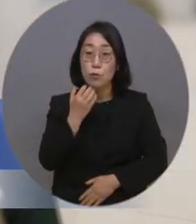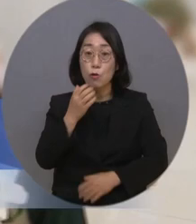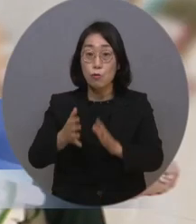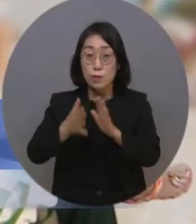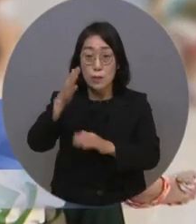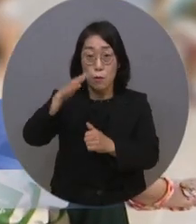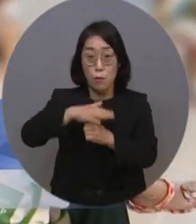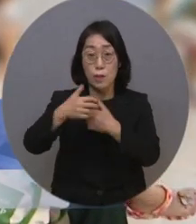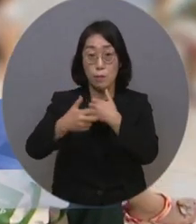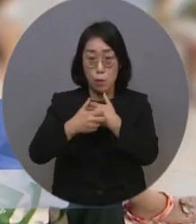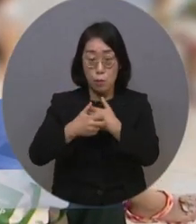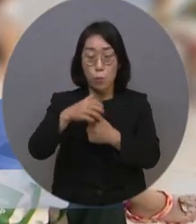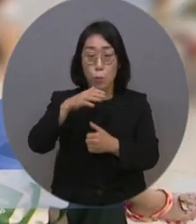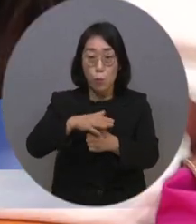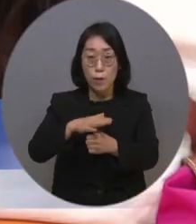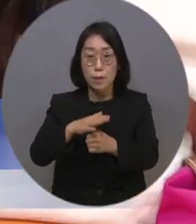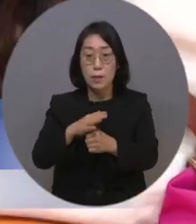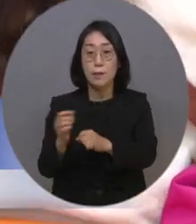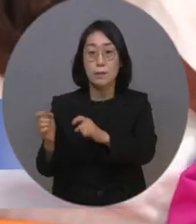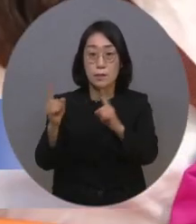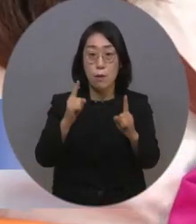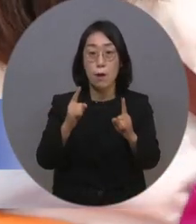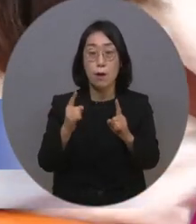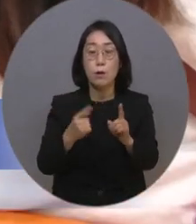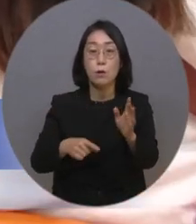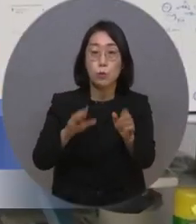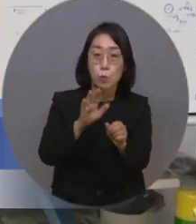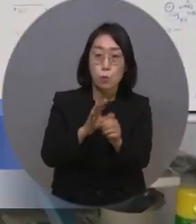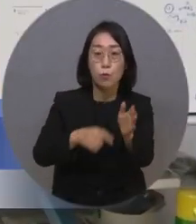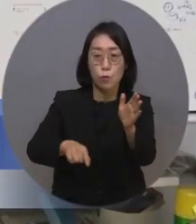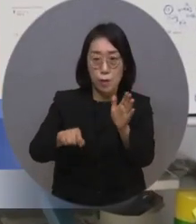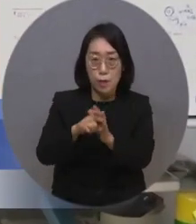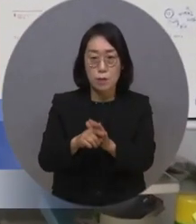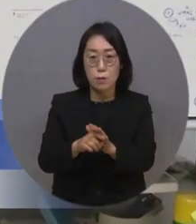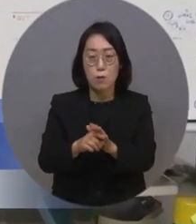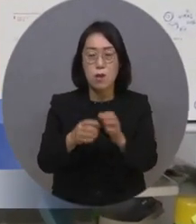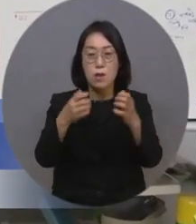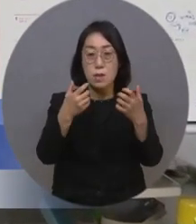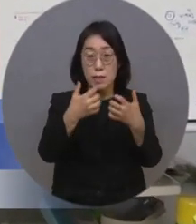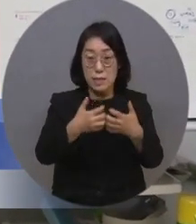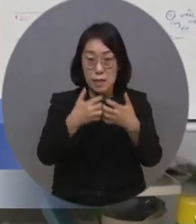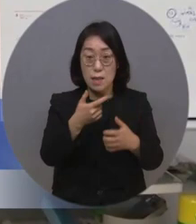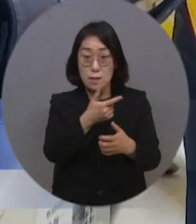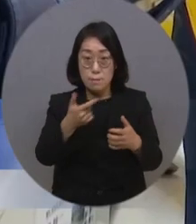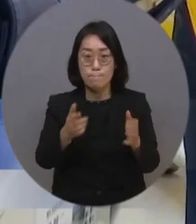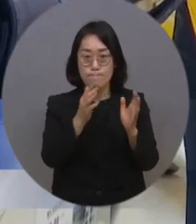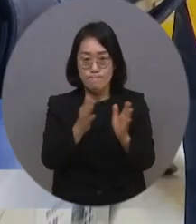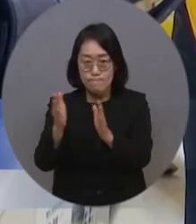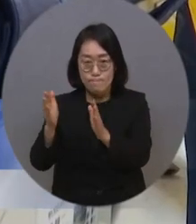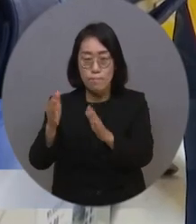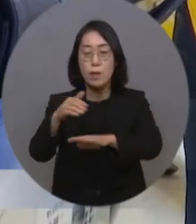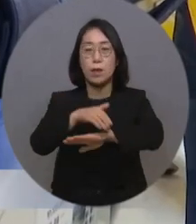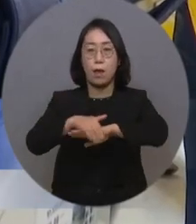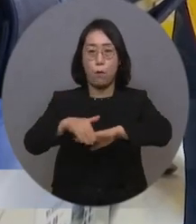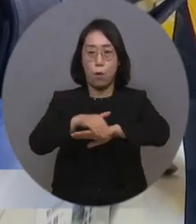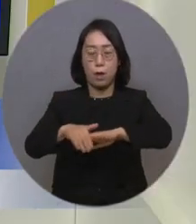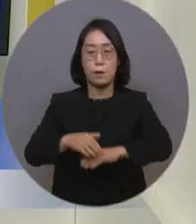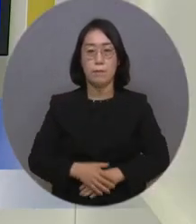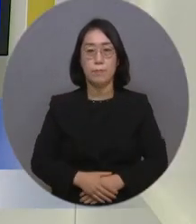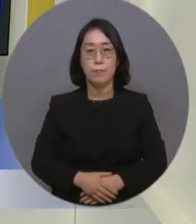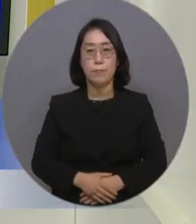어린이병원은 소아재활치료를 위해 첨단 재활의료 장비를 단계적으로 도입할 계획이라고 말했습니다